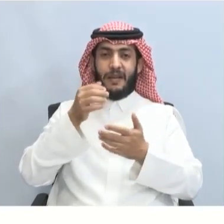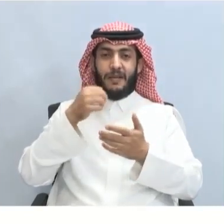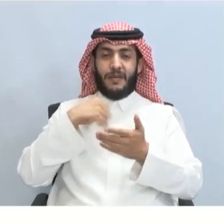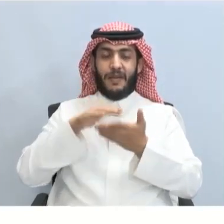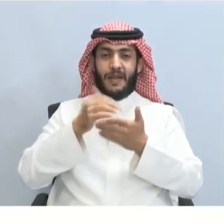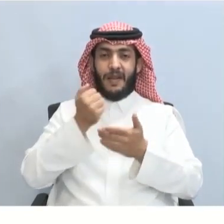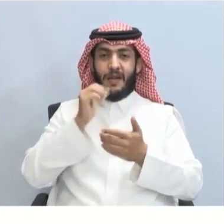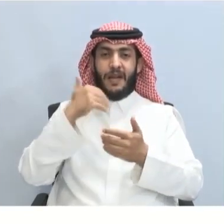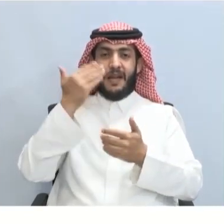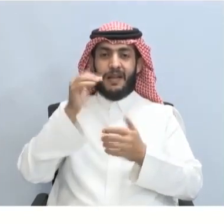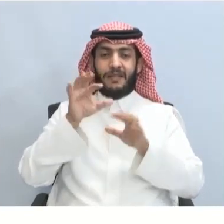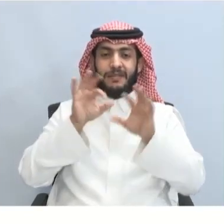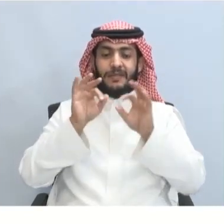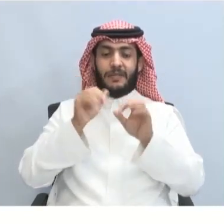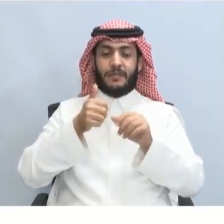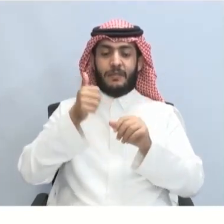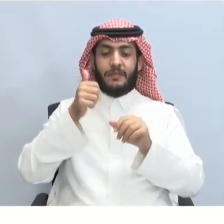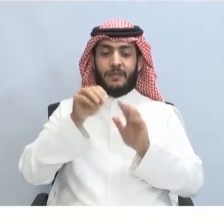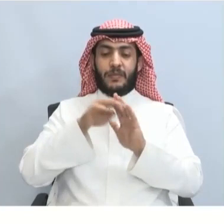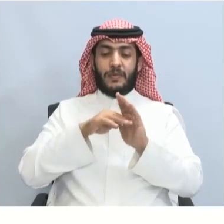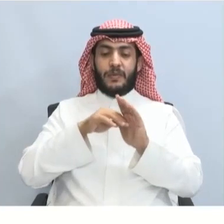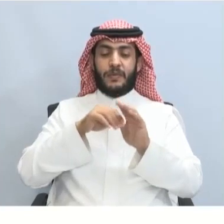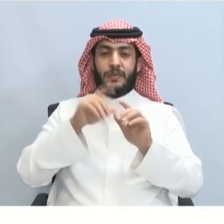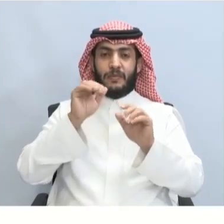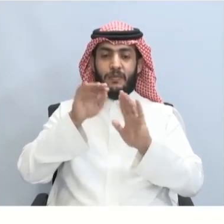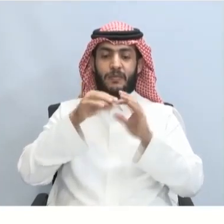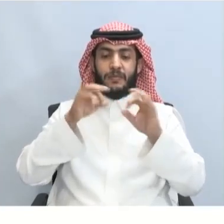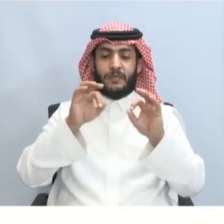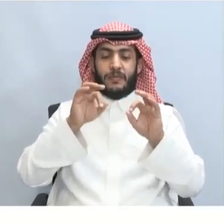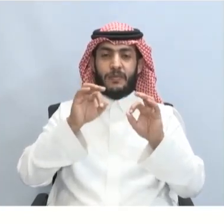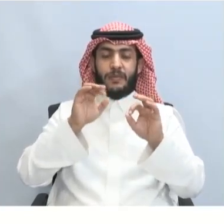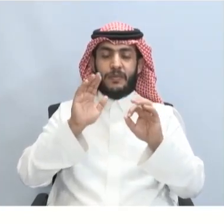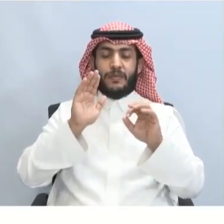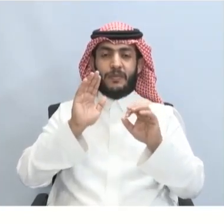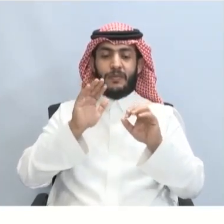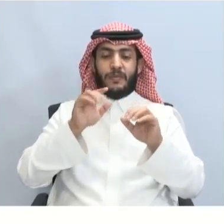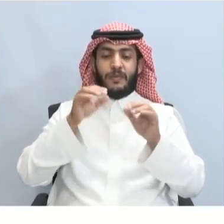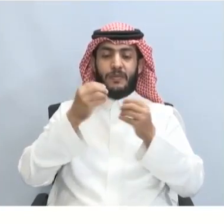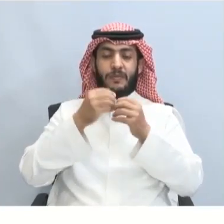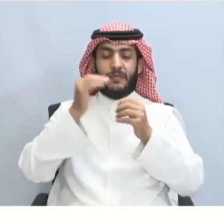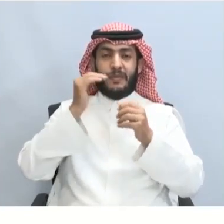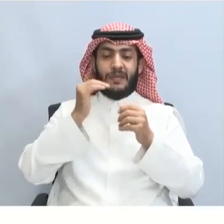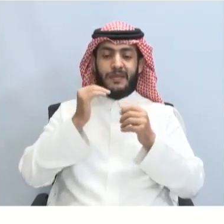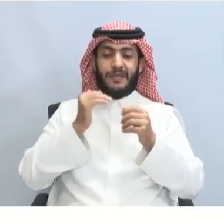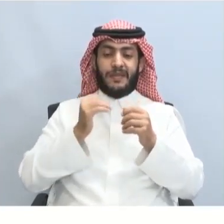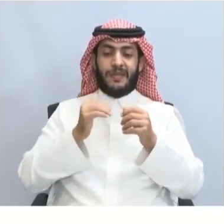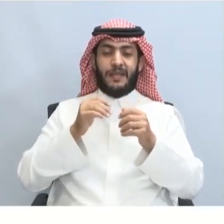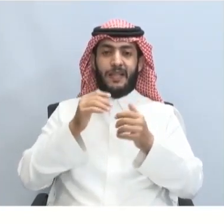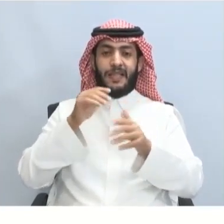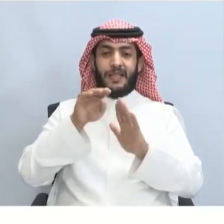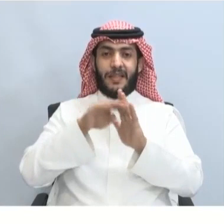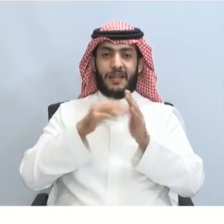اخر من اختيارك سيحتوي الموقع على ما يلي لدينا هنا مجموعه من الطلبات